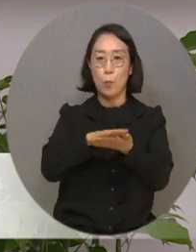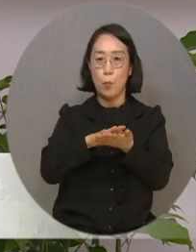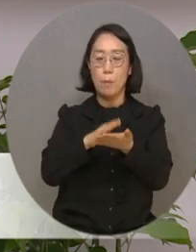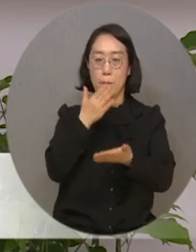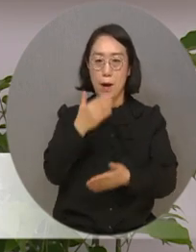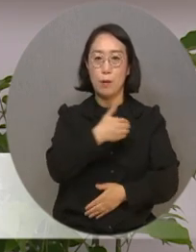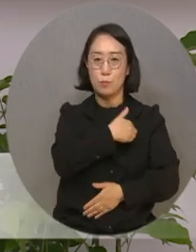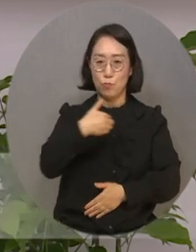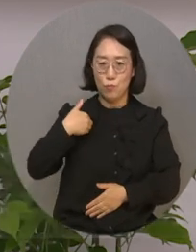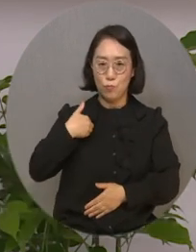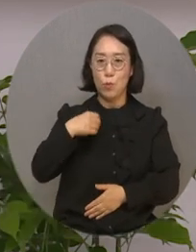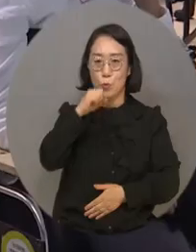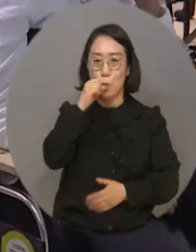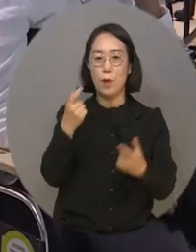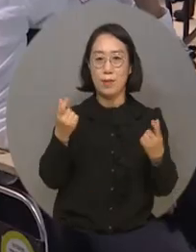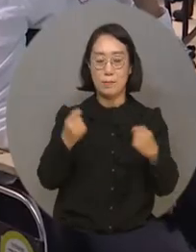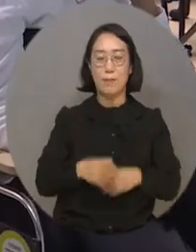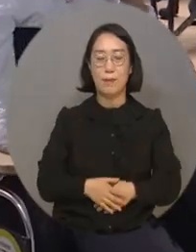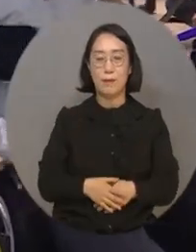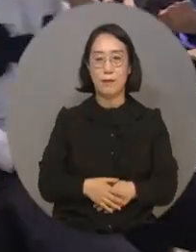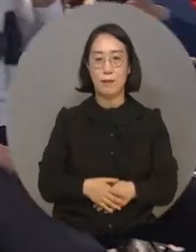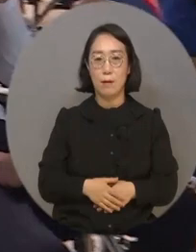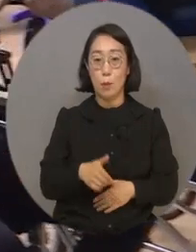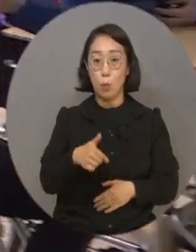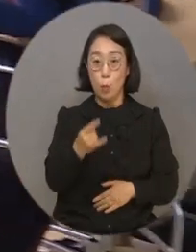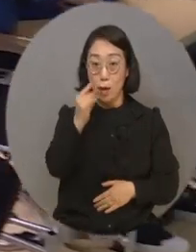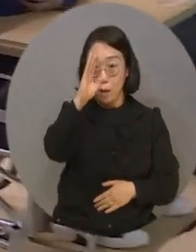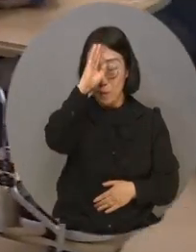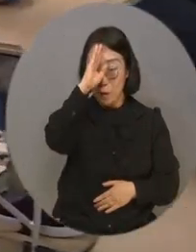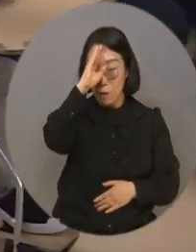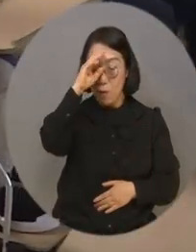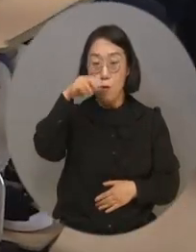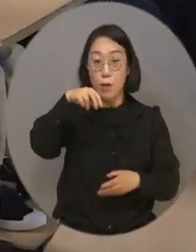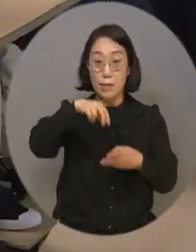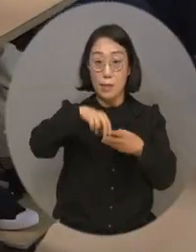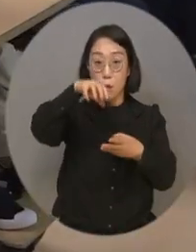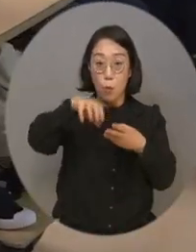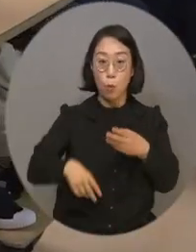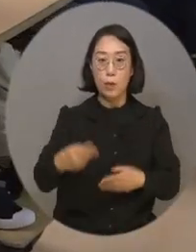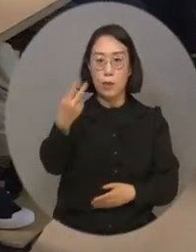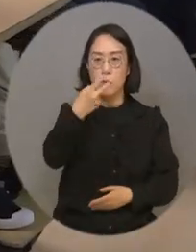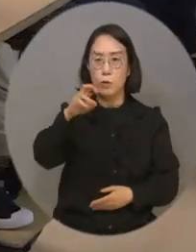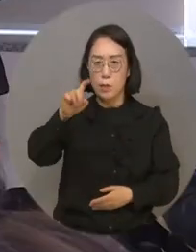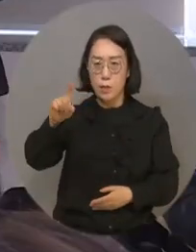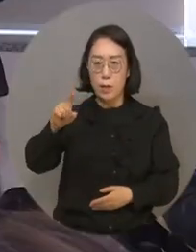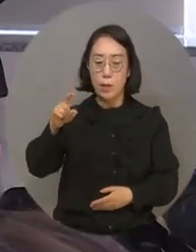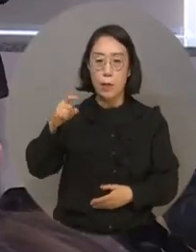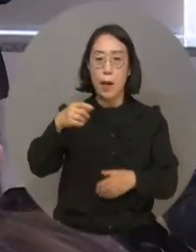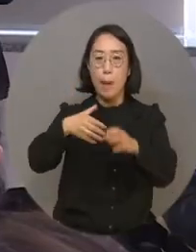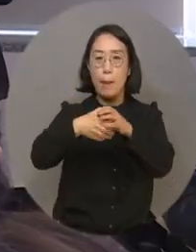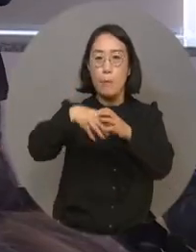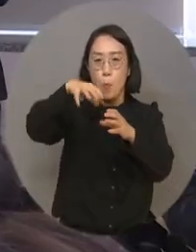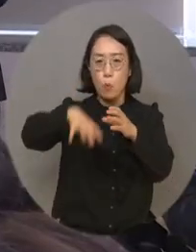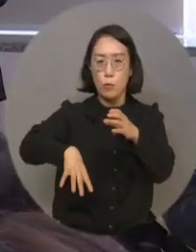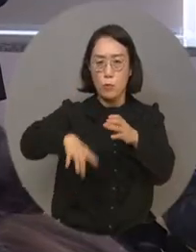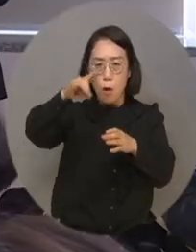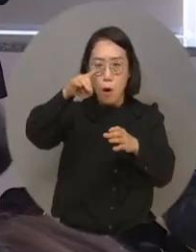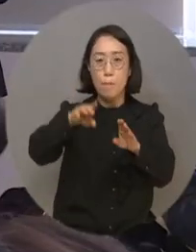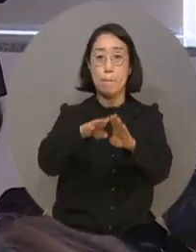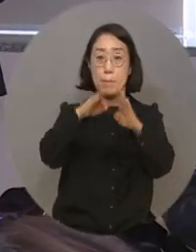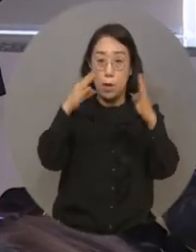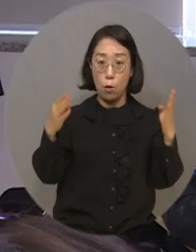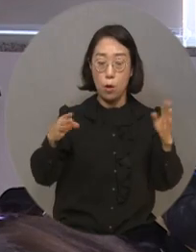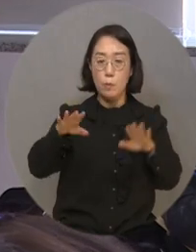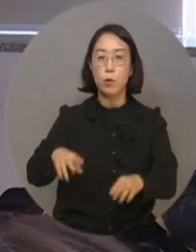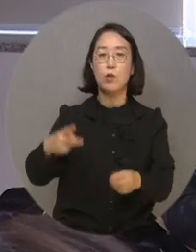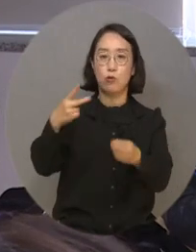매우 좋은 수단일 것 같아서. 뇌병변 장애인 비전센터는 2021년 마포구에 처음으로 문을 연 이후